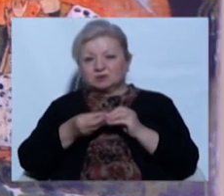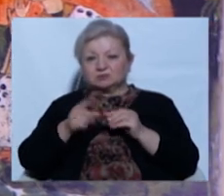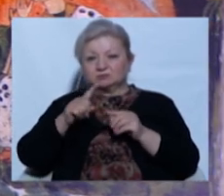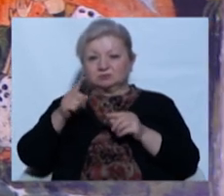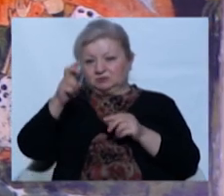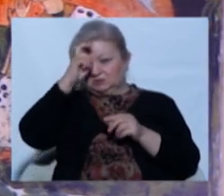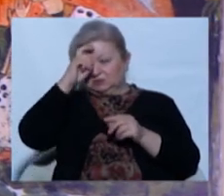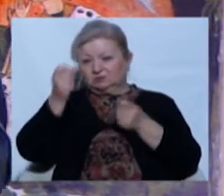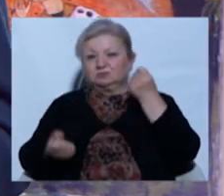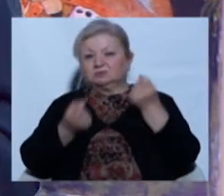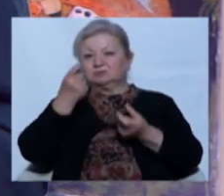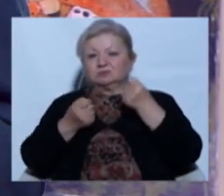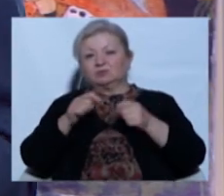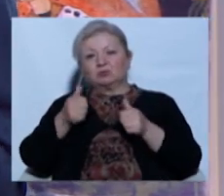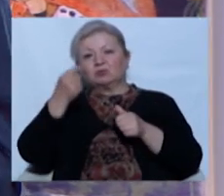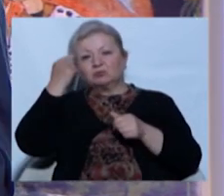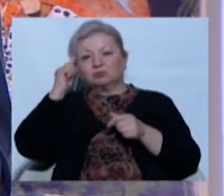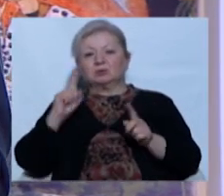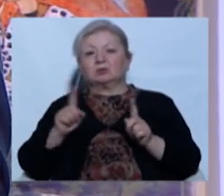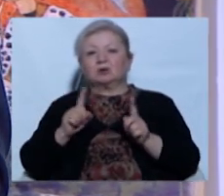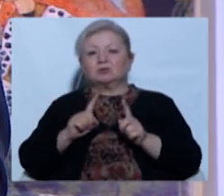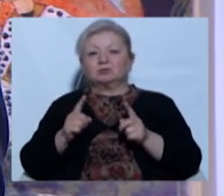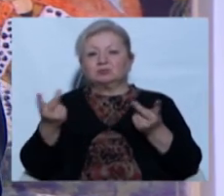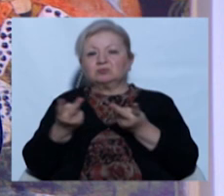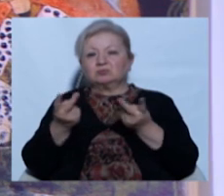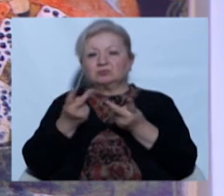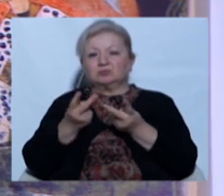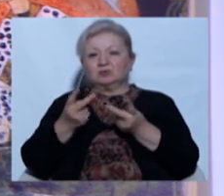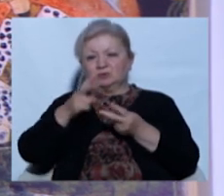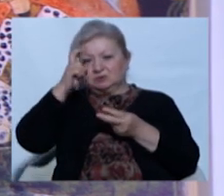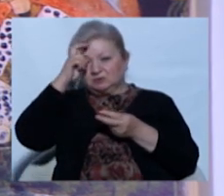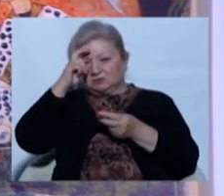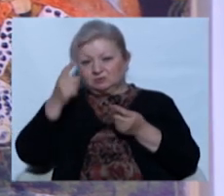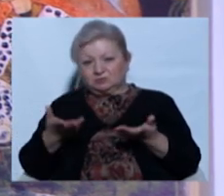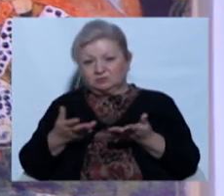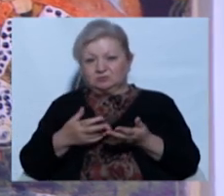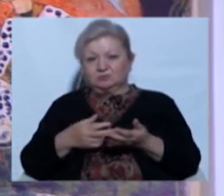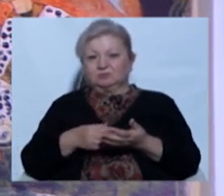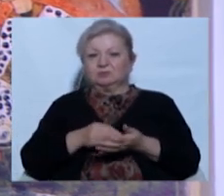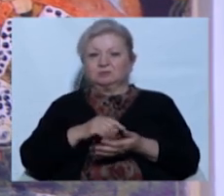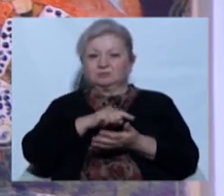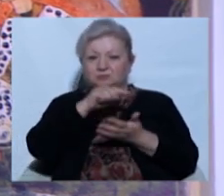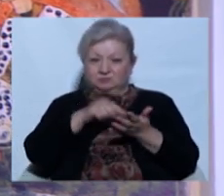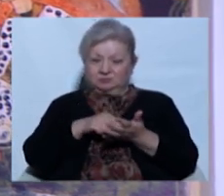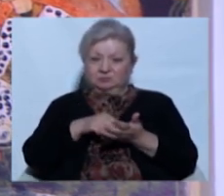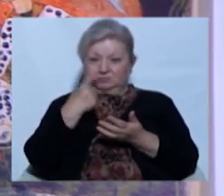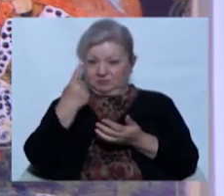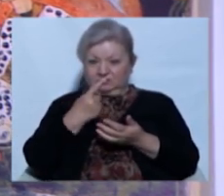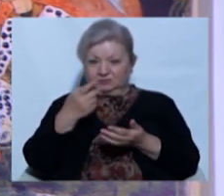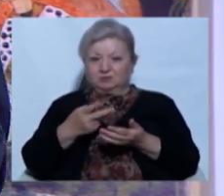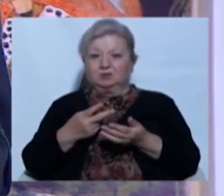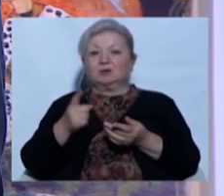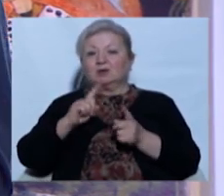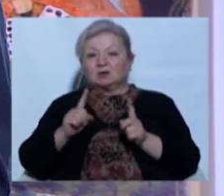სახელმწიფოების შექმნა? როგორ გონიათ, რატომ არსებობენ საერთოდ სახელმწიფოები? ეს რო ვთქვათ პირველი კითხვათ, და